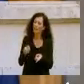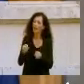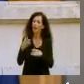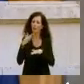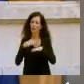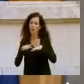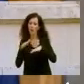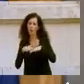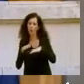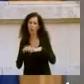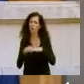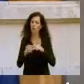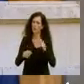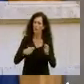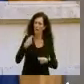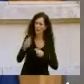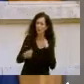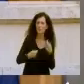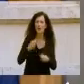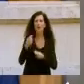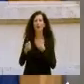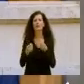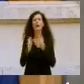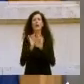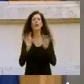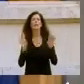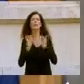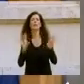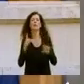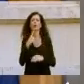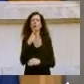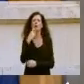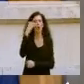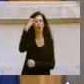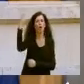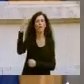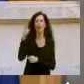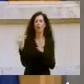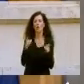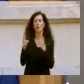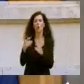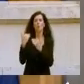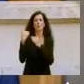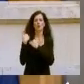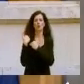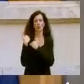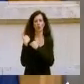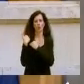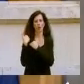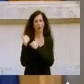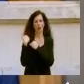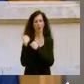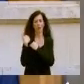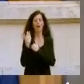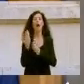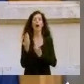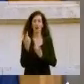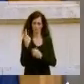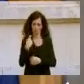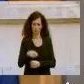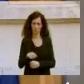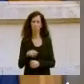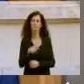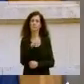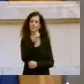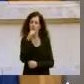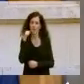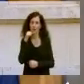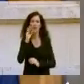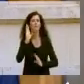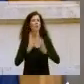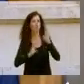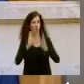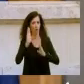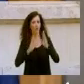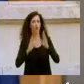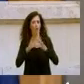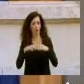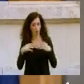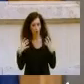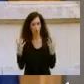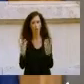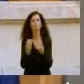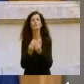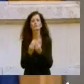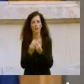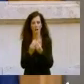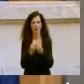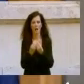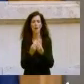disporre meglio liberamente il governo in carica quindi senz'altro questo confronto si aprirà non solo a tutte le forze che